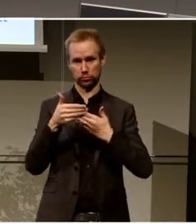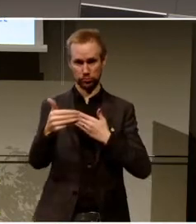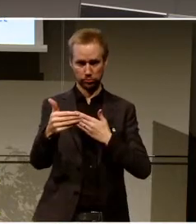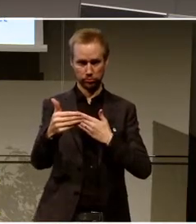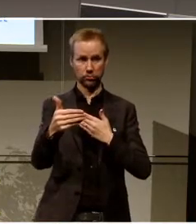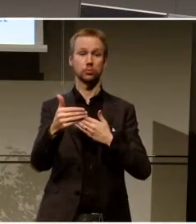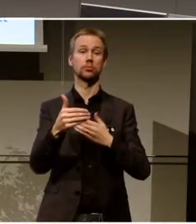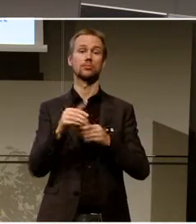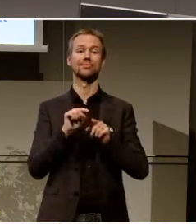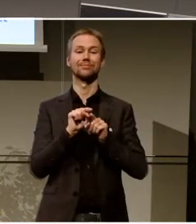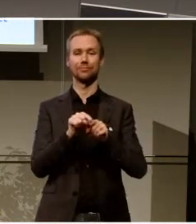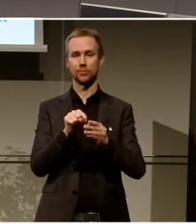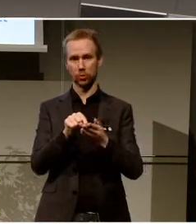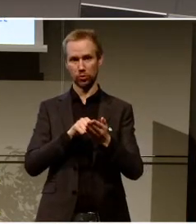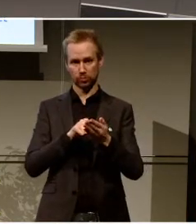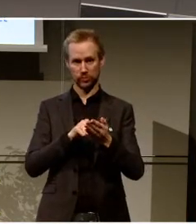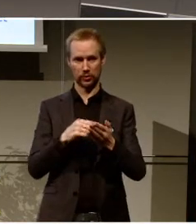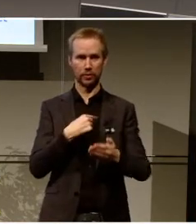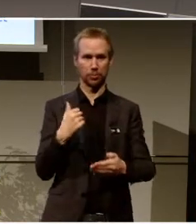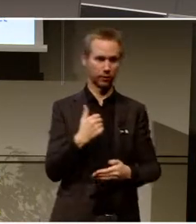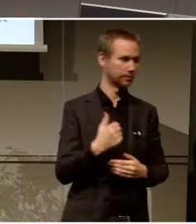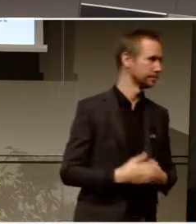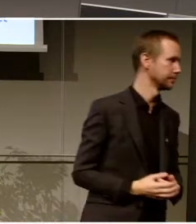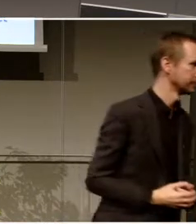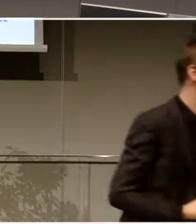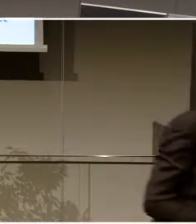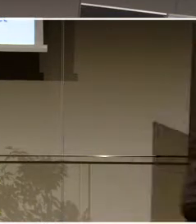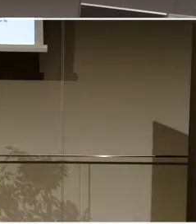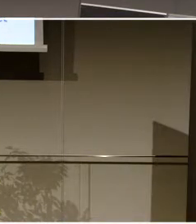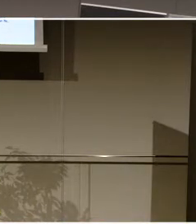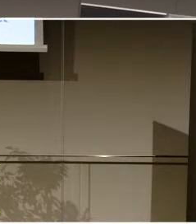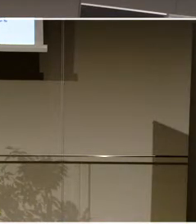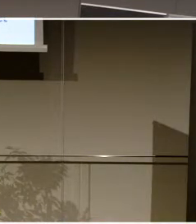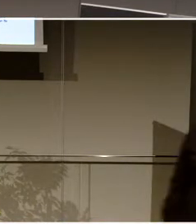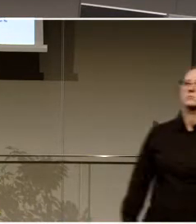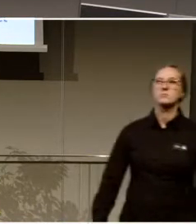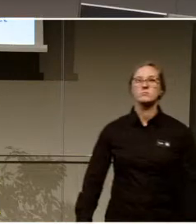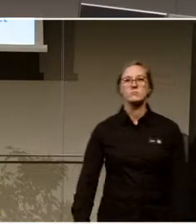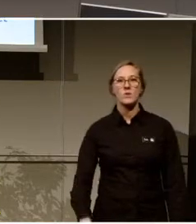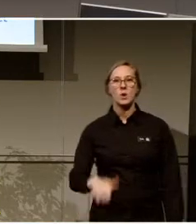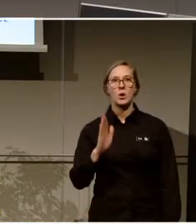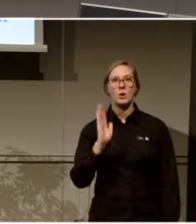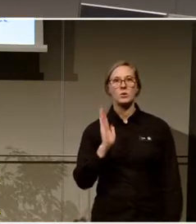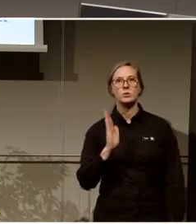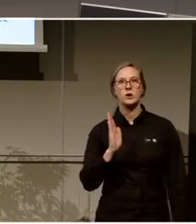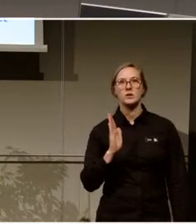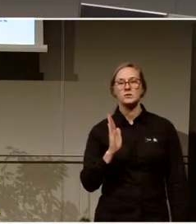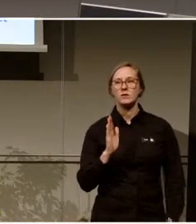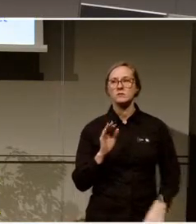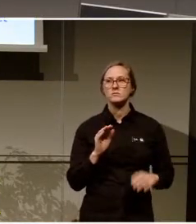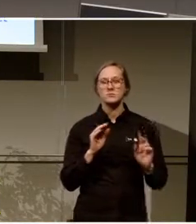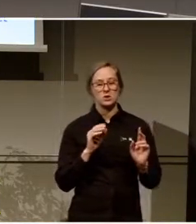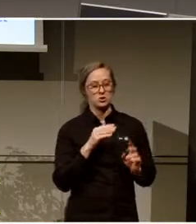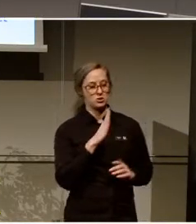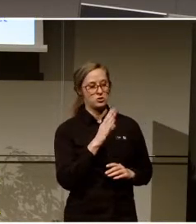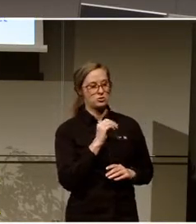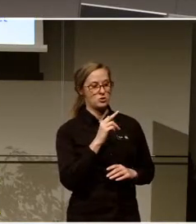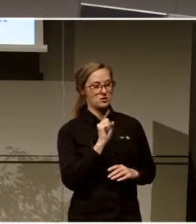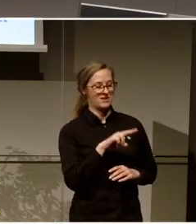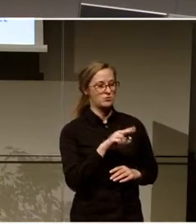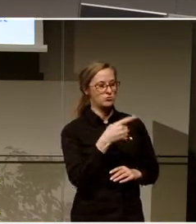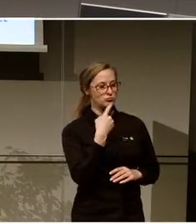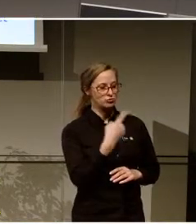det är ju sånt vi behöver lyfta. Ja, jag tänker också på det här, du sa Jörgen att det här med digitaliseringen fortfarande är liksom lite ett specialintresse